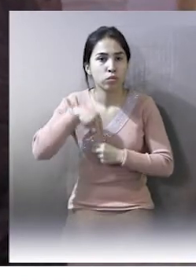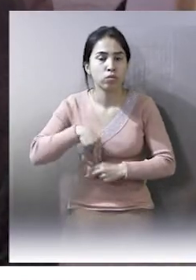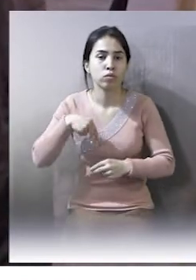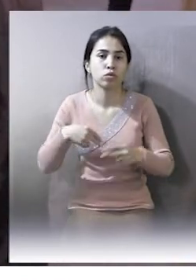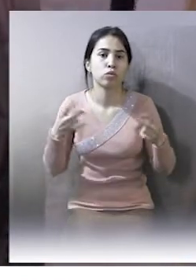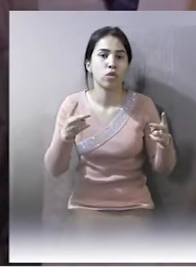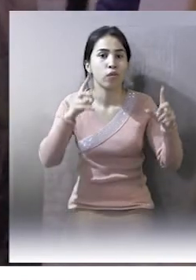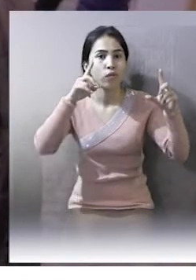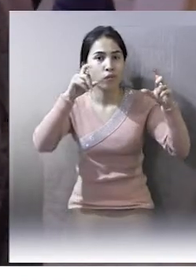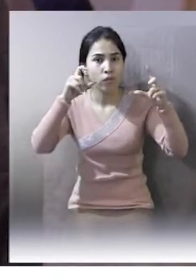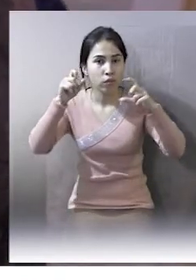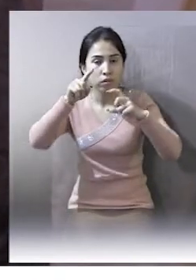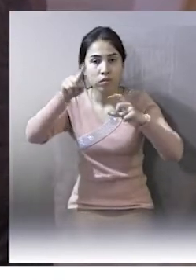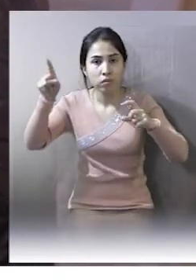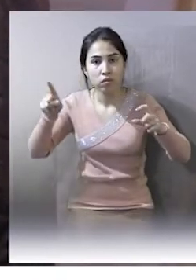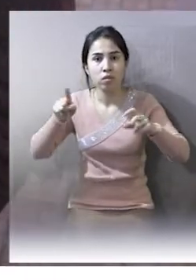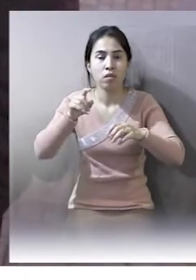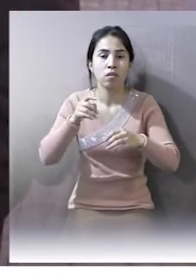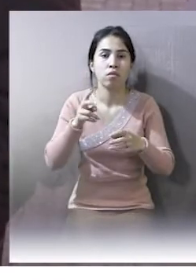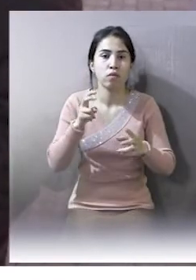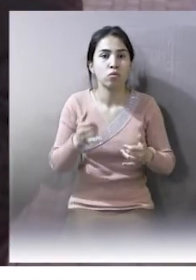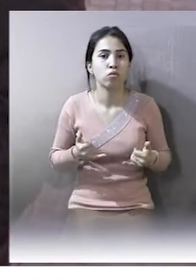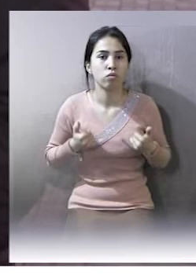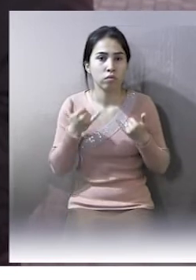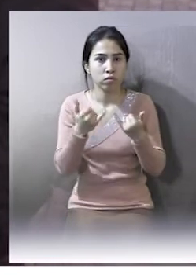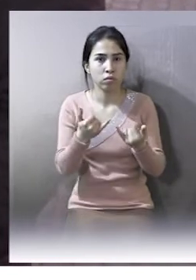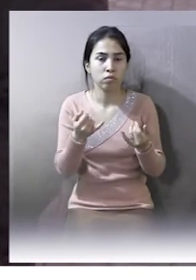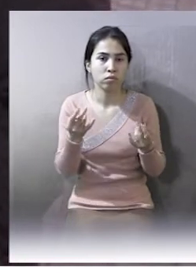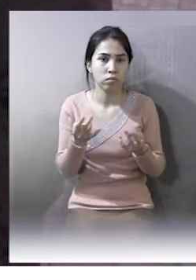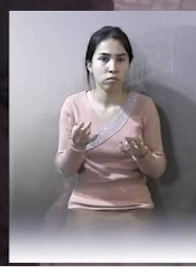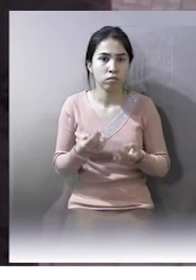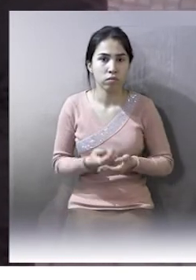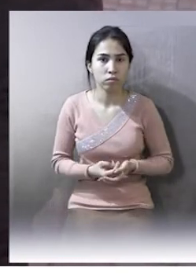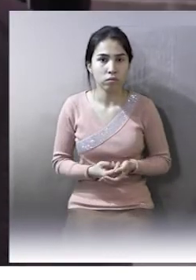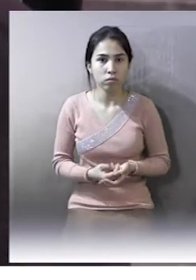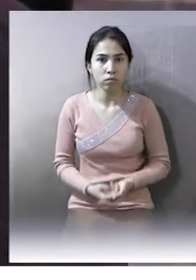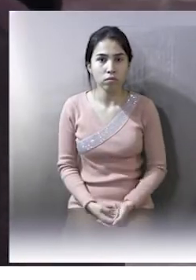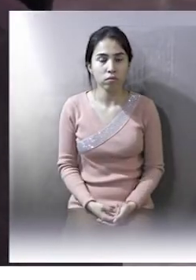еңбегі еселі. Фотографтың әріптестері мен шығармашылығын құрметтейтін жандардың пікірі